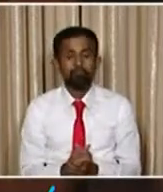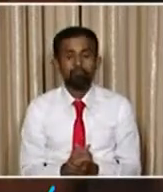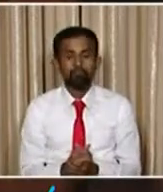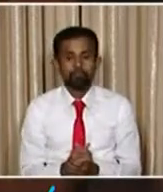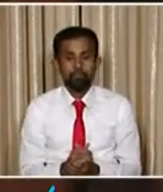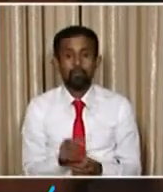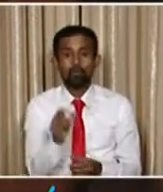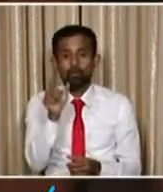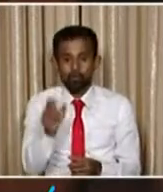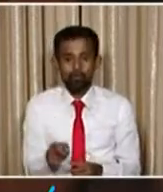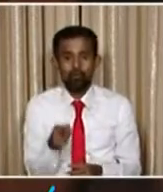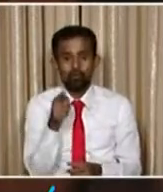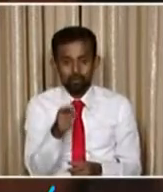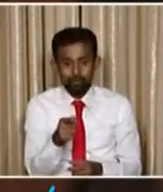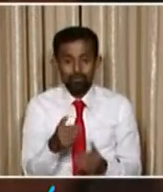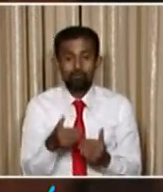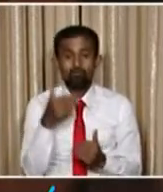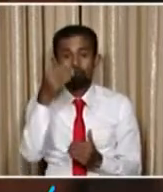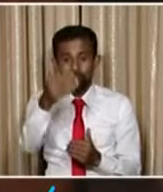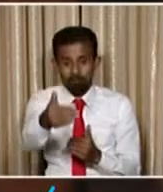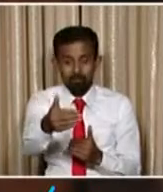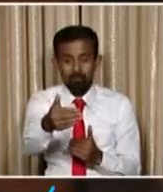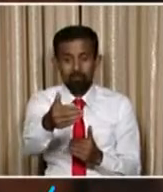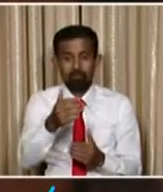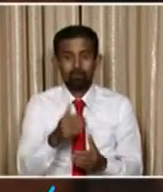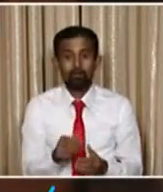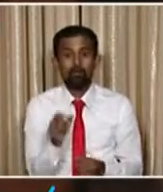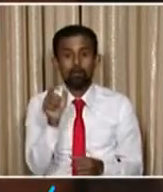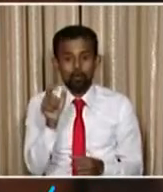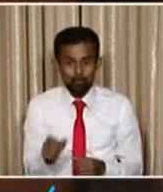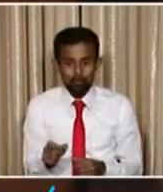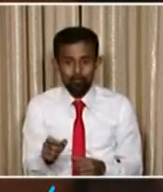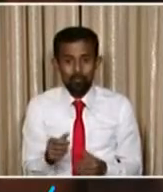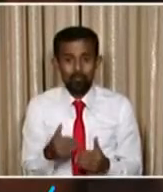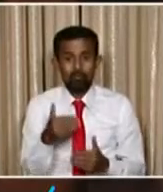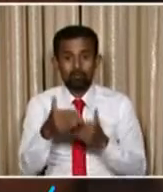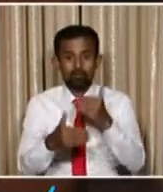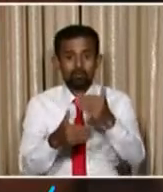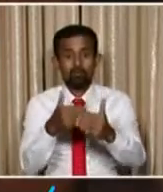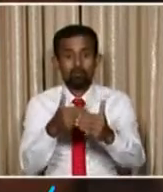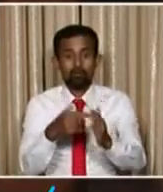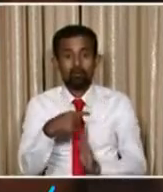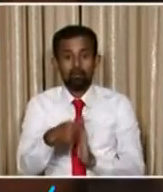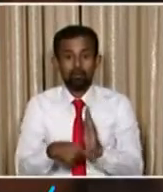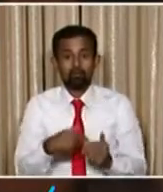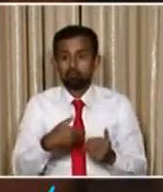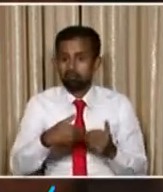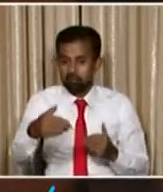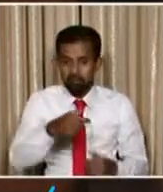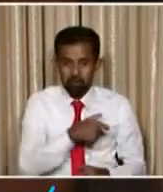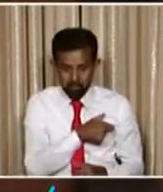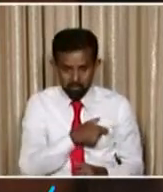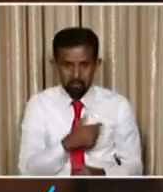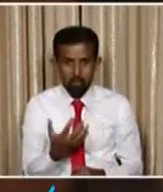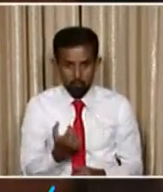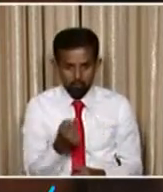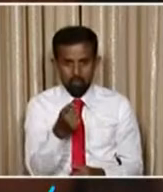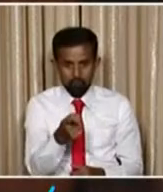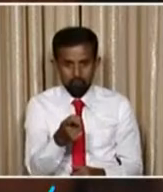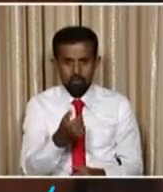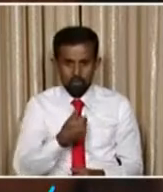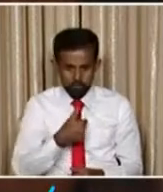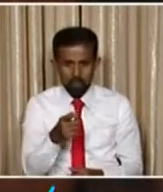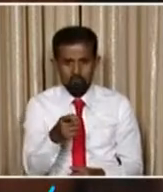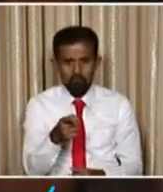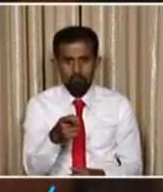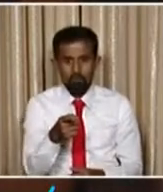ඉතාමත්ම ඔබතුමාට තව ඉදිරි අනාගතයේදී ඔබතුමාට ඉදිරියට මේ රටේ දිගටම නායක හැටින් අවශ්‍යතාවයක් තියෙනවා නම් කැමැත්තක්